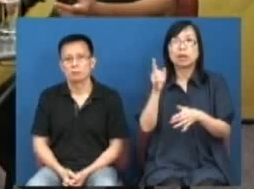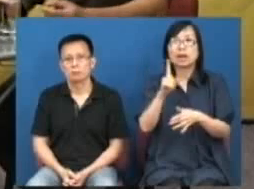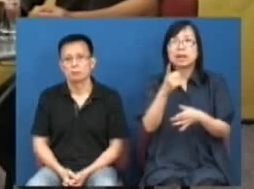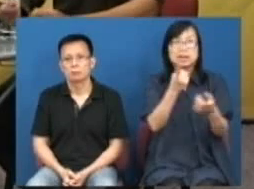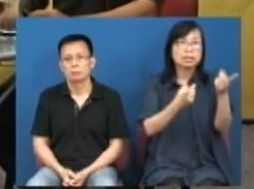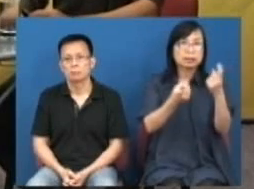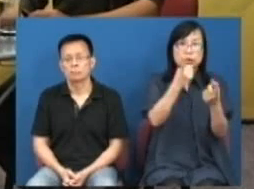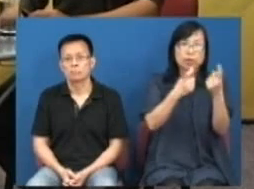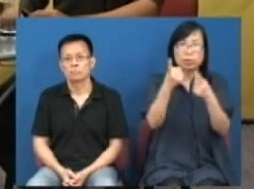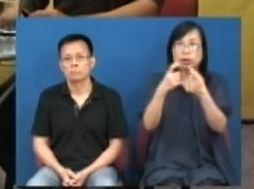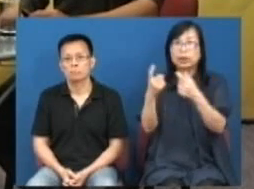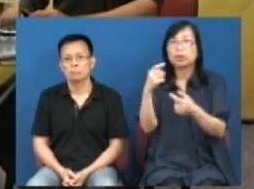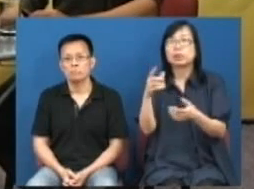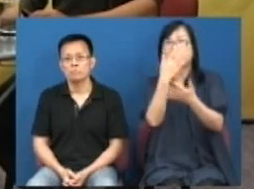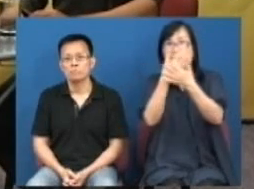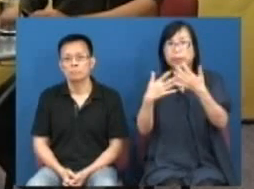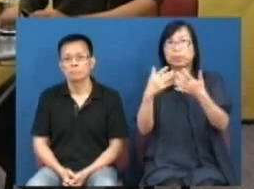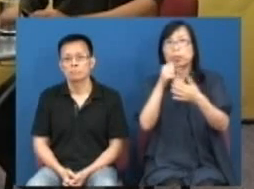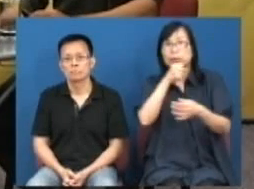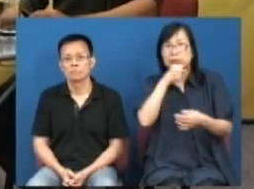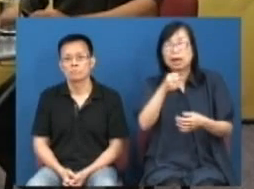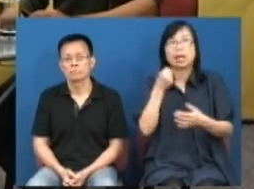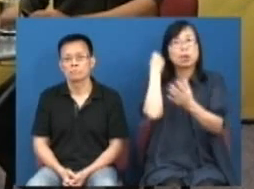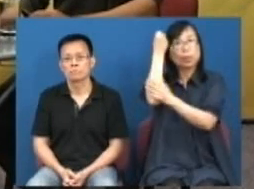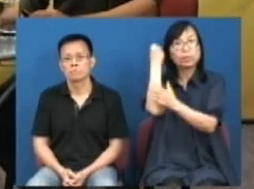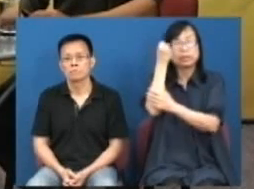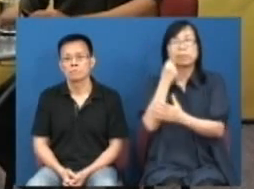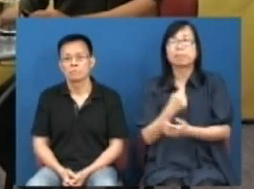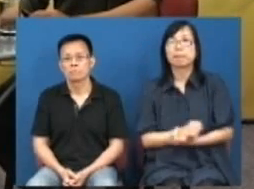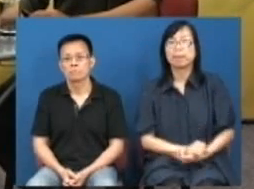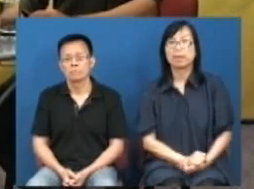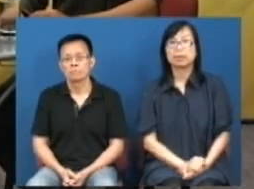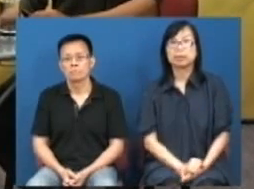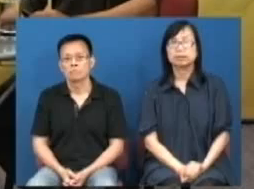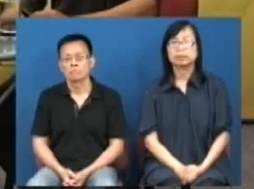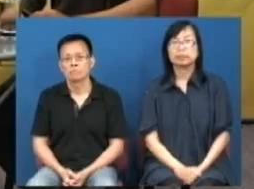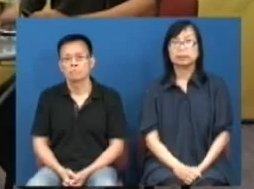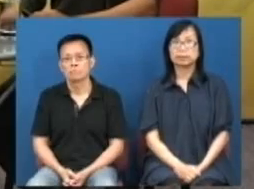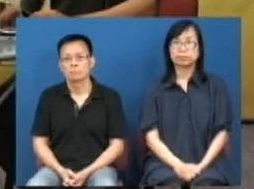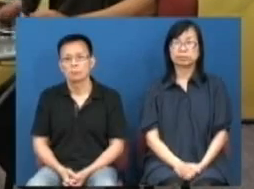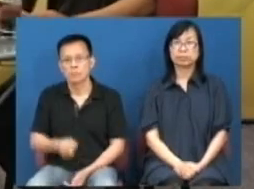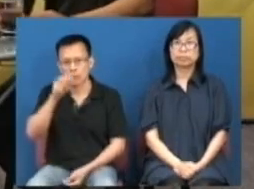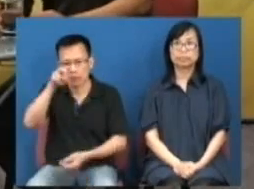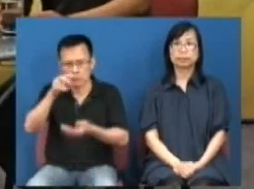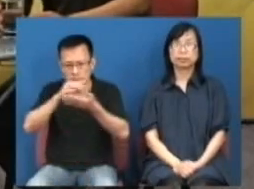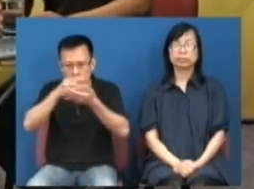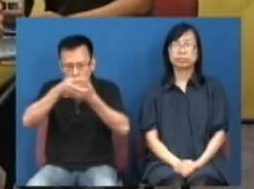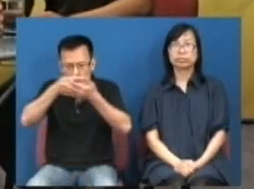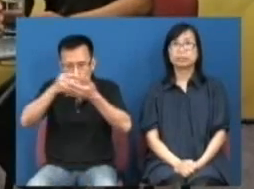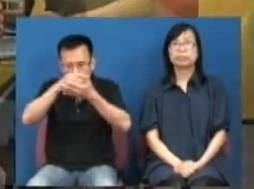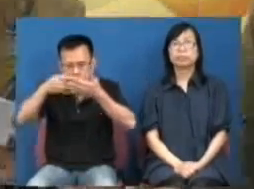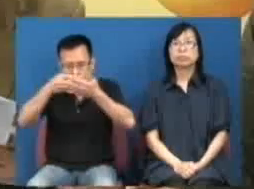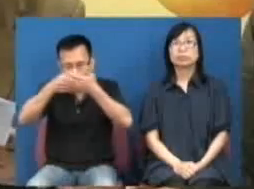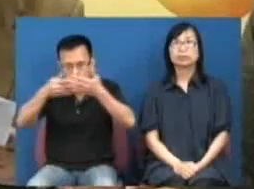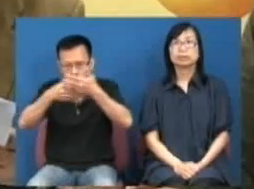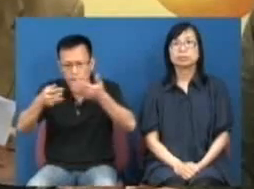多啲嘅即係網上嘅群體啦，一齊去抗爭啦，去抗議啦。 嗱，你越睇呢啲文字，你越激氣啊！真係都唔知讀